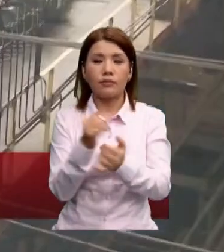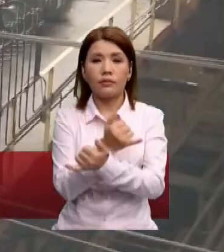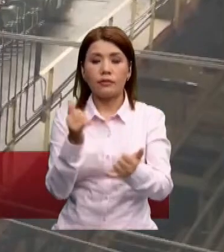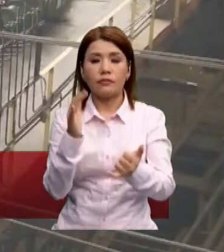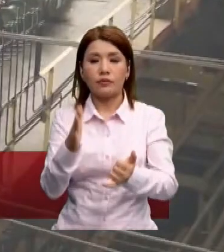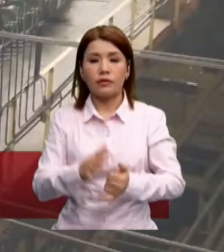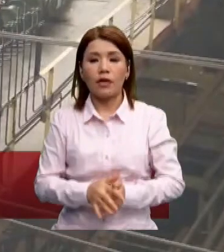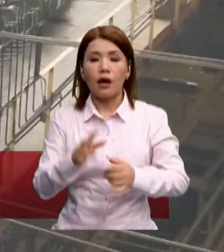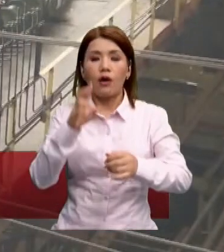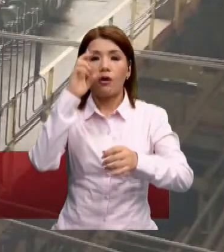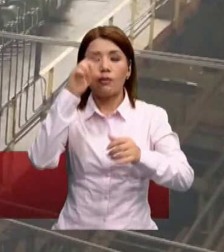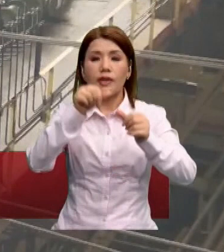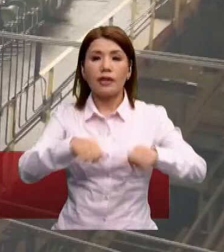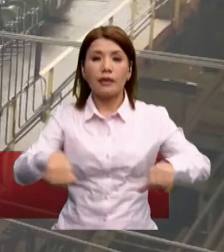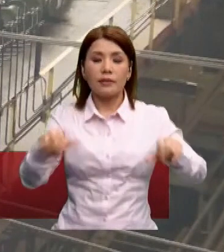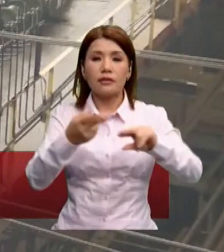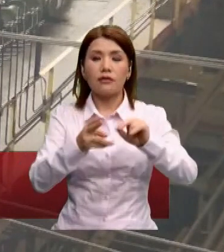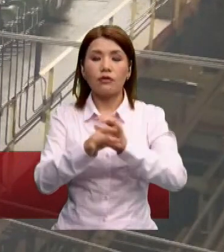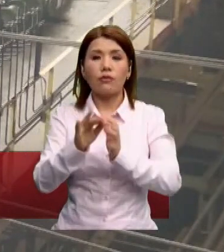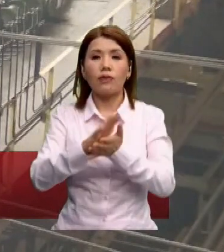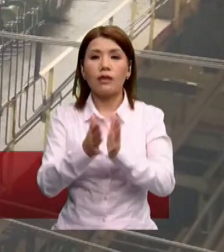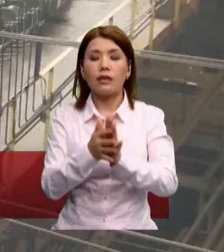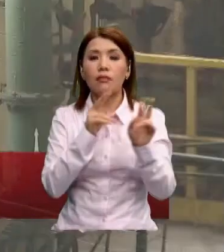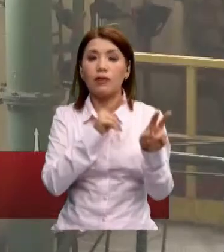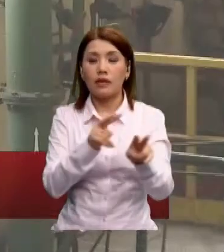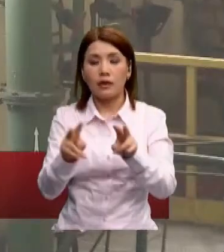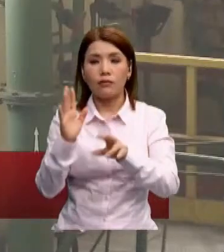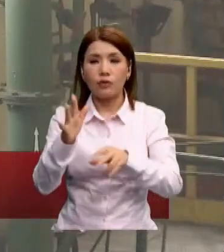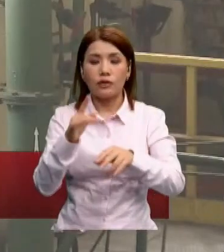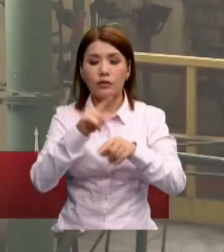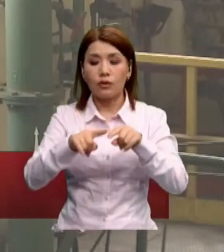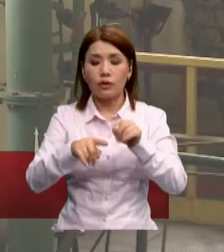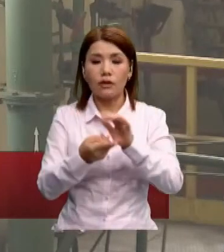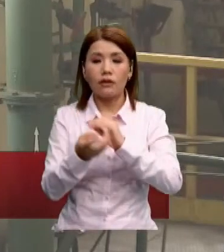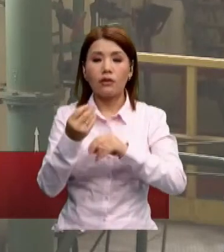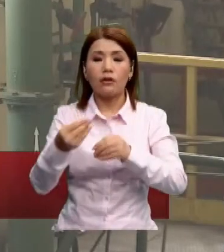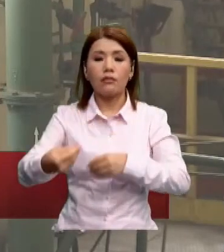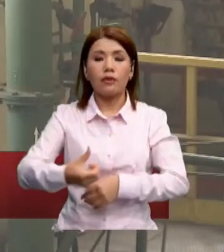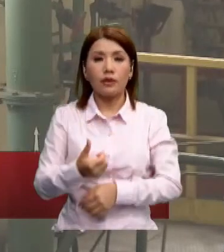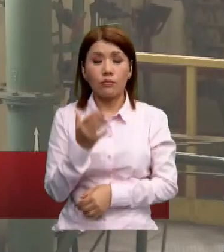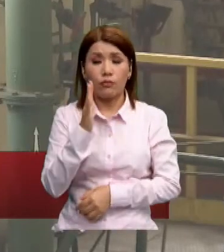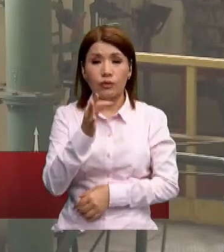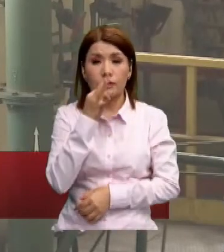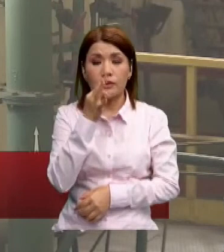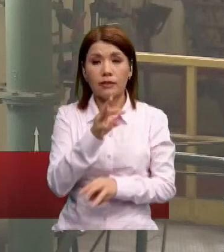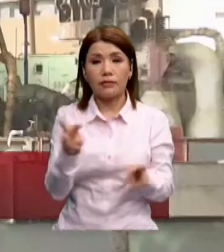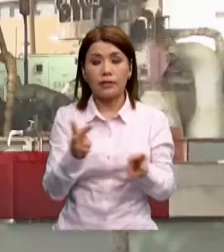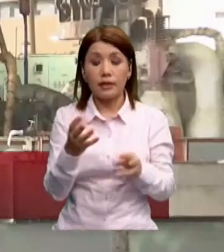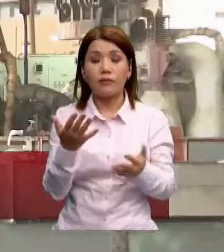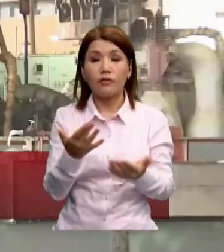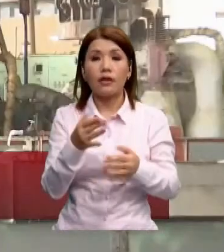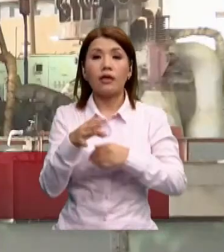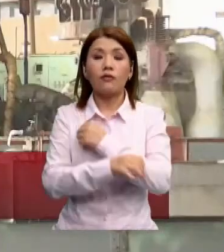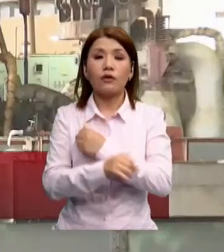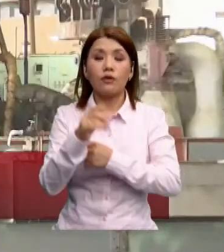болады. Үкіметтік комиссия аймақтағы ахуалды қатаң бақылауда ұстайды. Алдағы уақытта қажет қаражат бөлінеді, деді премьер-министр. Демек, жыл